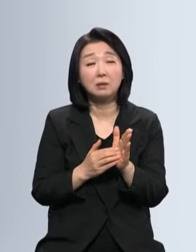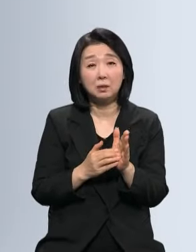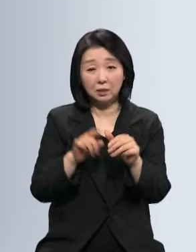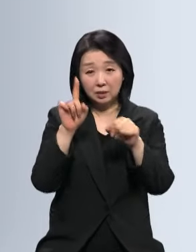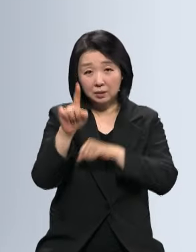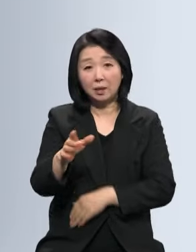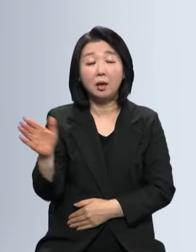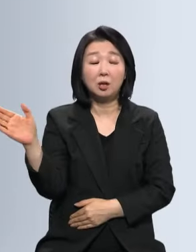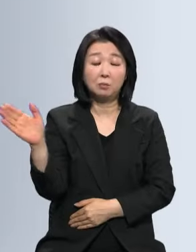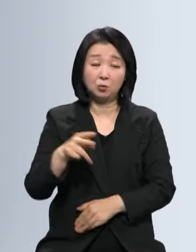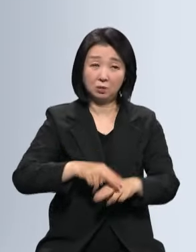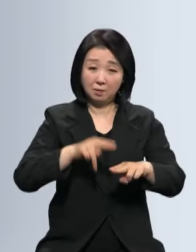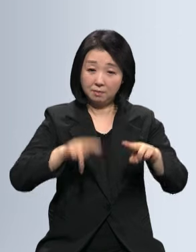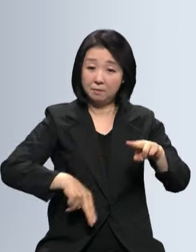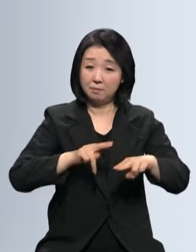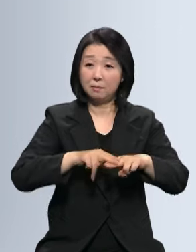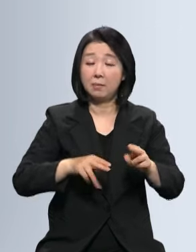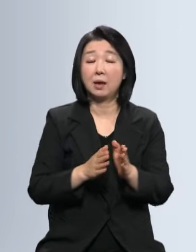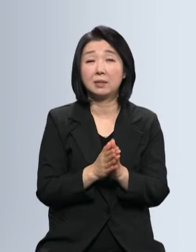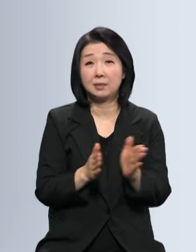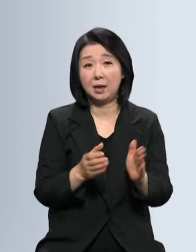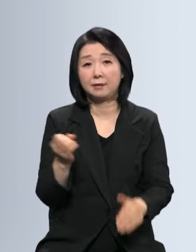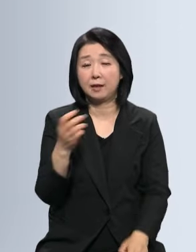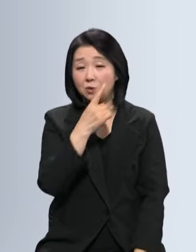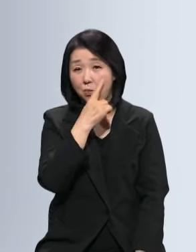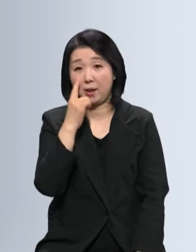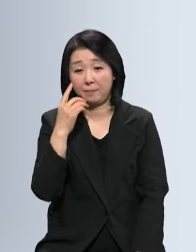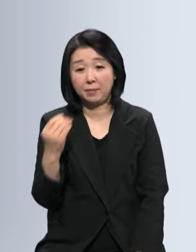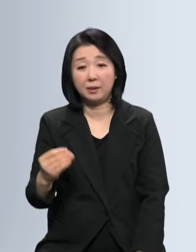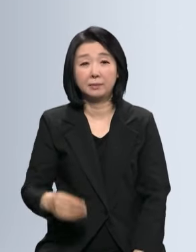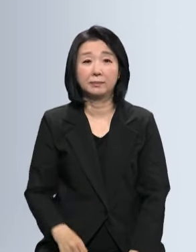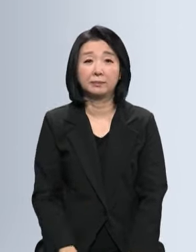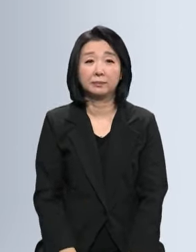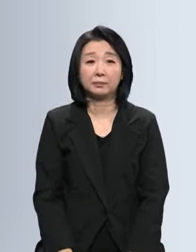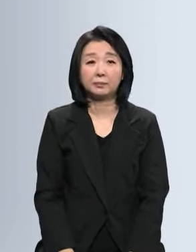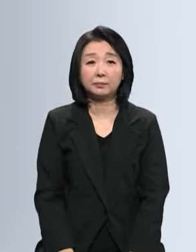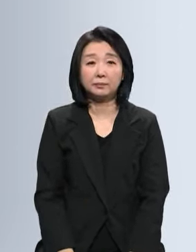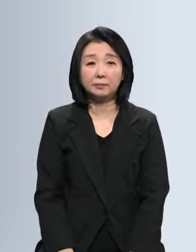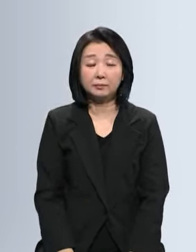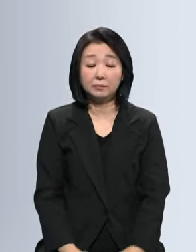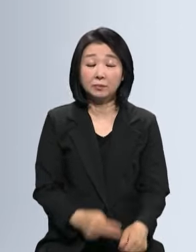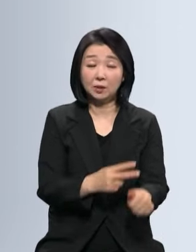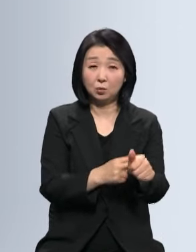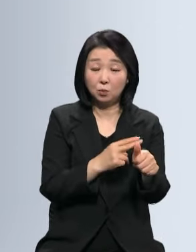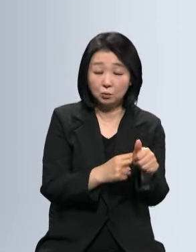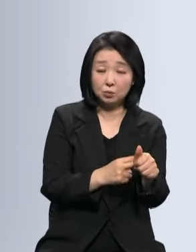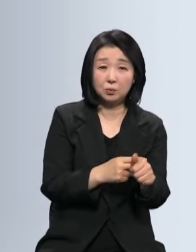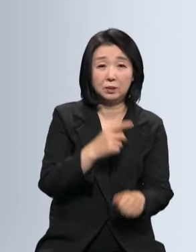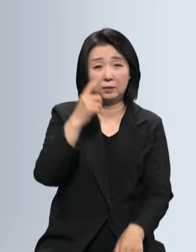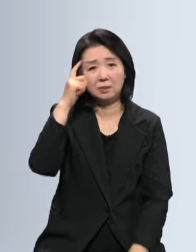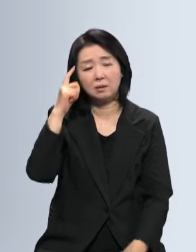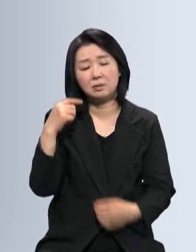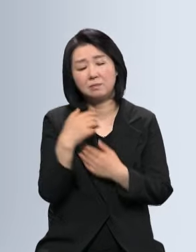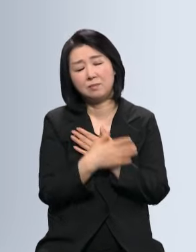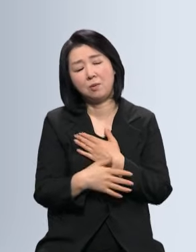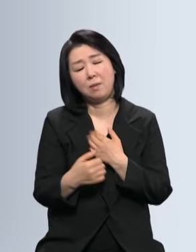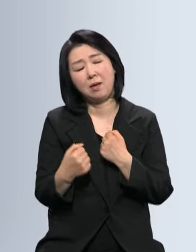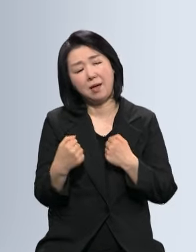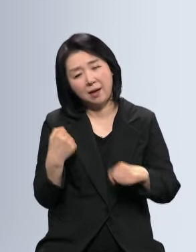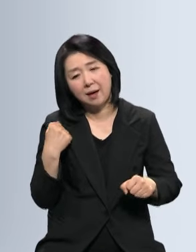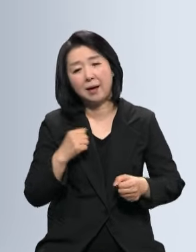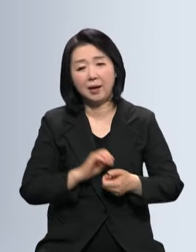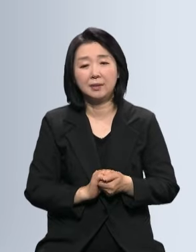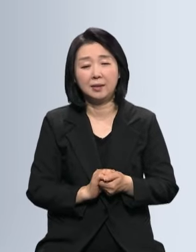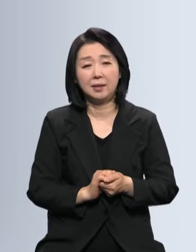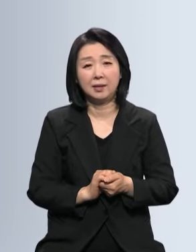내일부터 사직이 시작되는 것을 다시 확인했다고 했습니다 또 교의 정신과 육체가 한개에 도달해